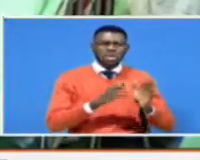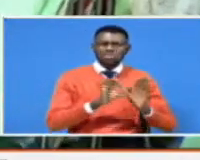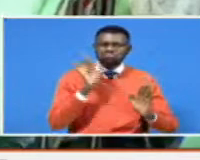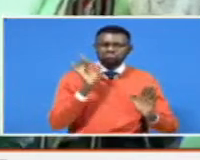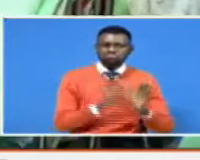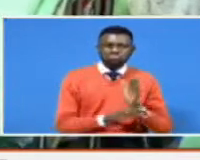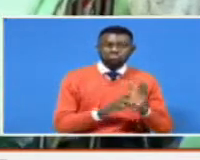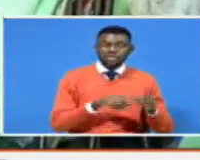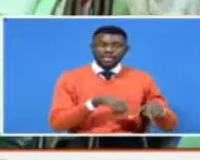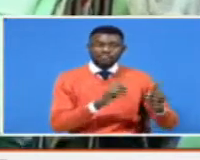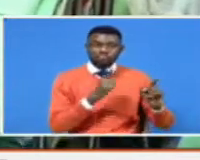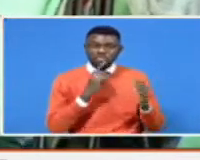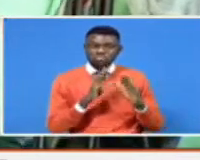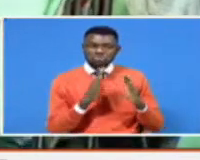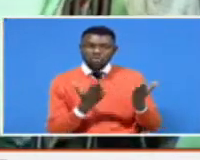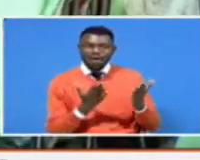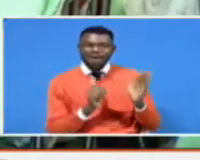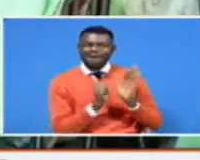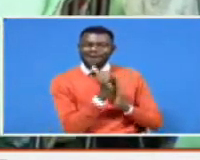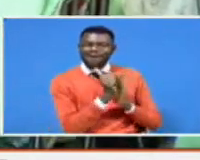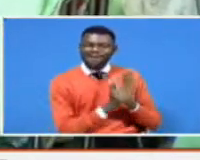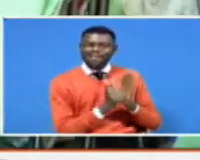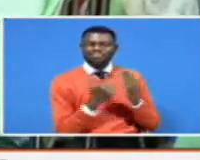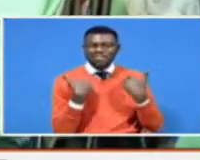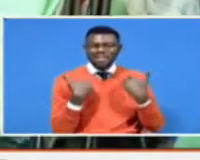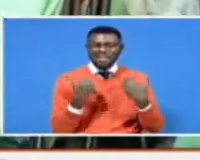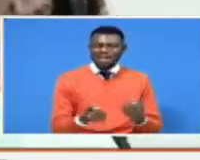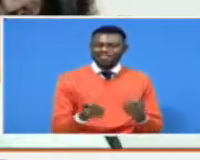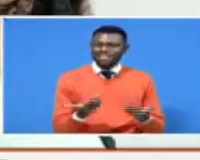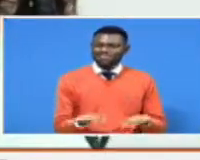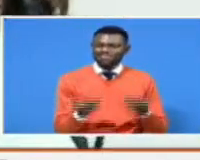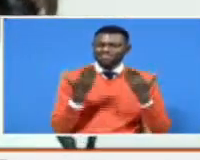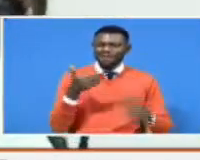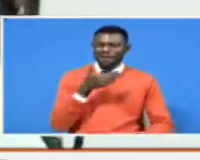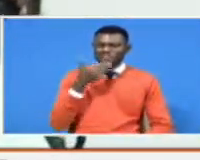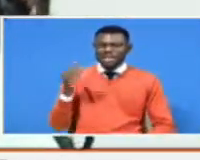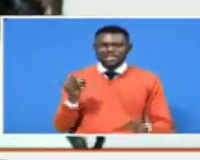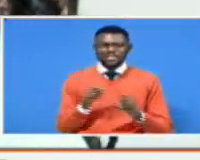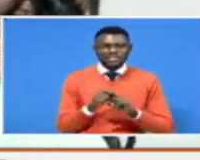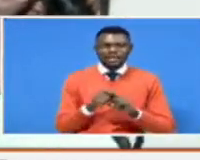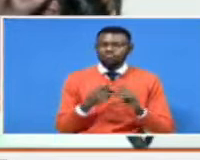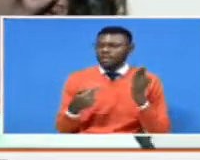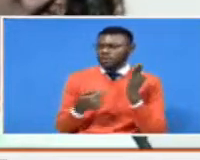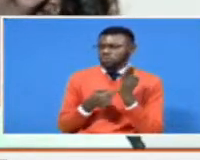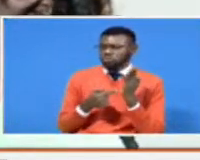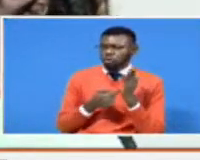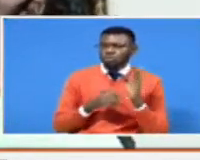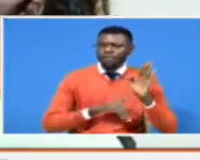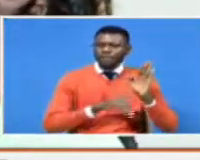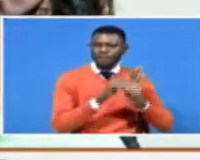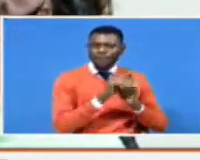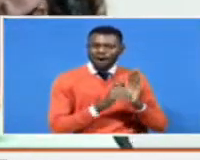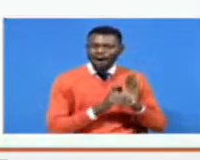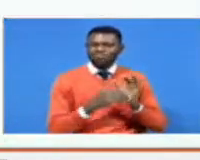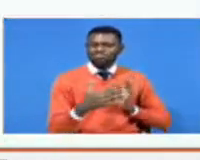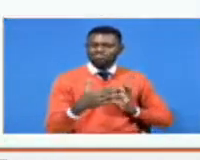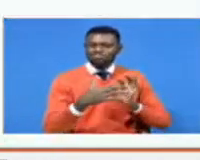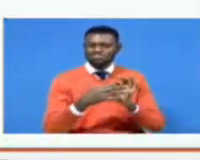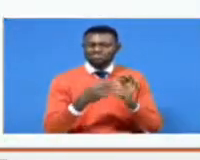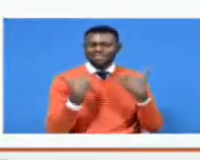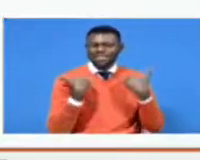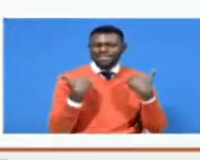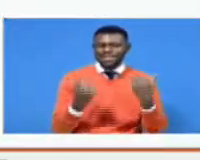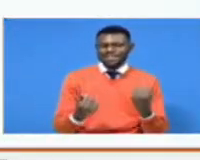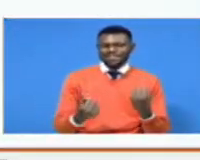akiutaja kunufaisha ajenda ya afya katika kuboresha afya na mfumo wa dijitali katika sekta ya afya. Bring